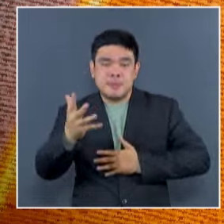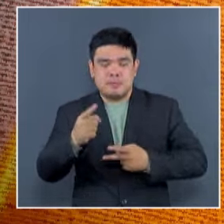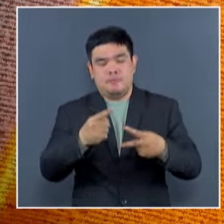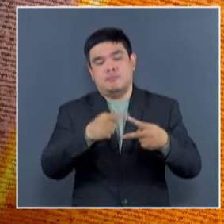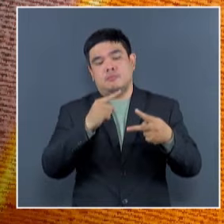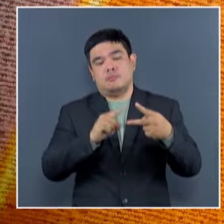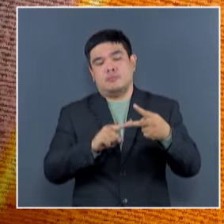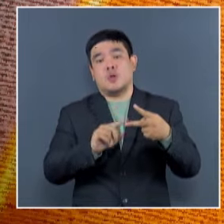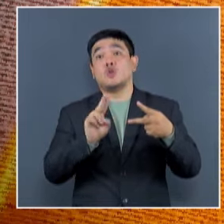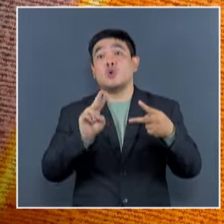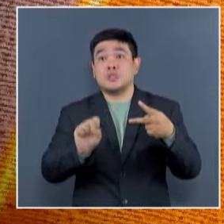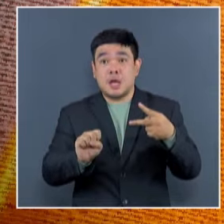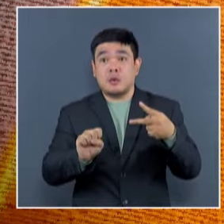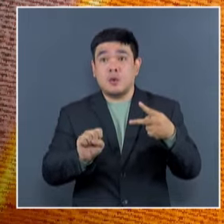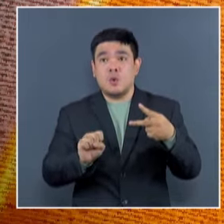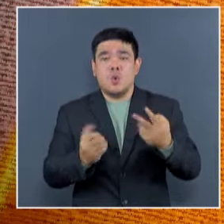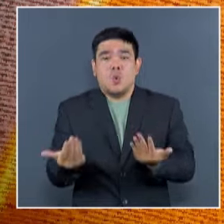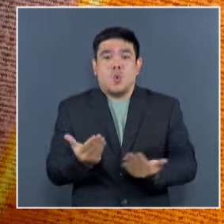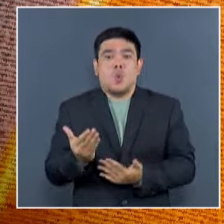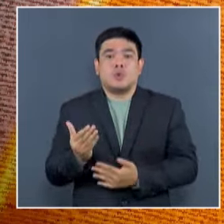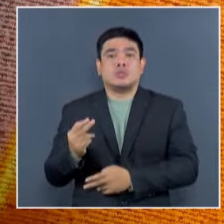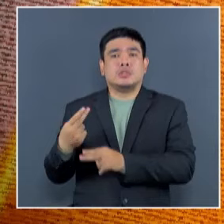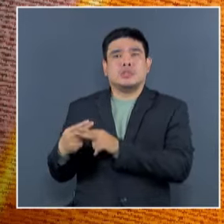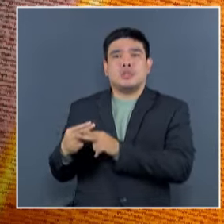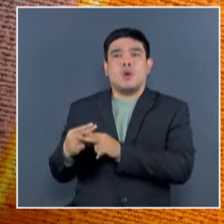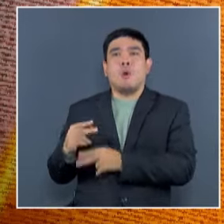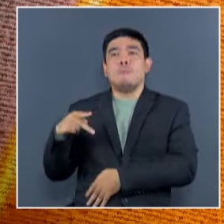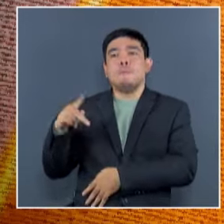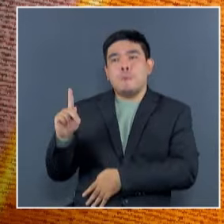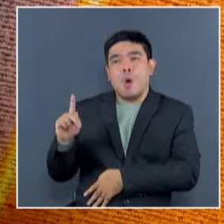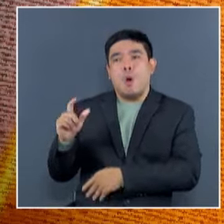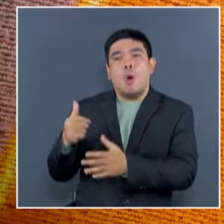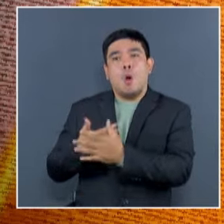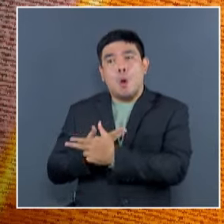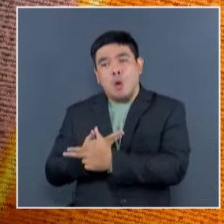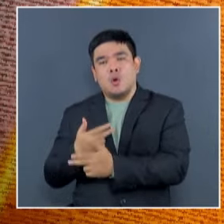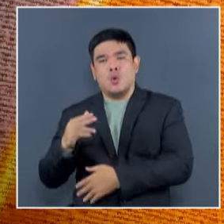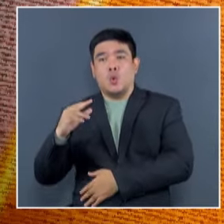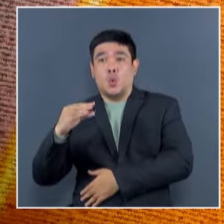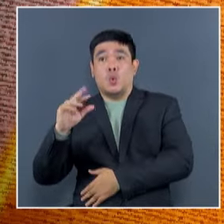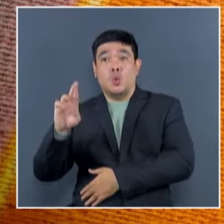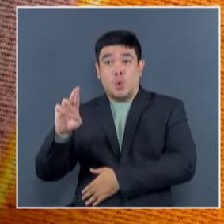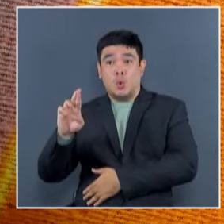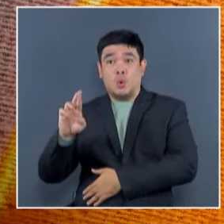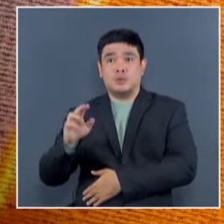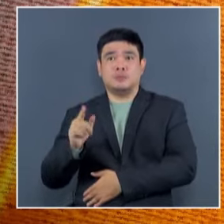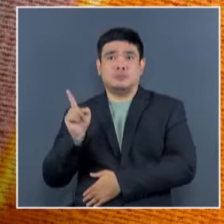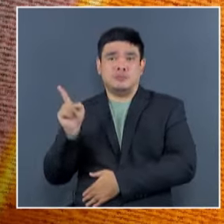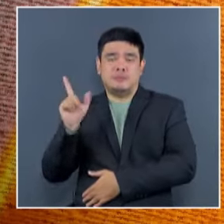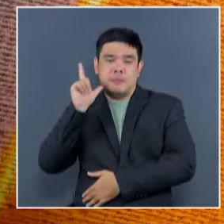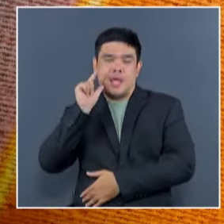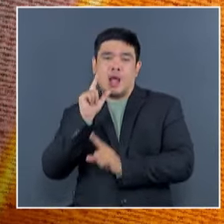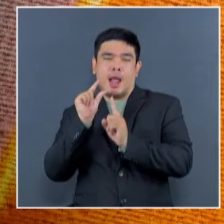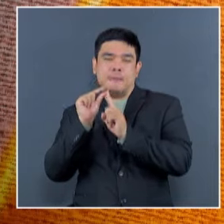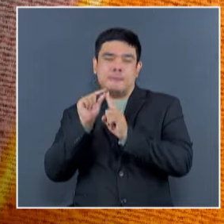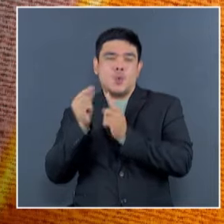าอีก 200,000 บาทที่ลูกชายของแม่ลูกปอกับลูกโรเบิร์ตเนี่ยฮะคุณผู้ชมฮะอันนี้ผมไม่ได้พูดเองนะฮะ